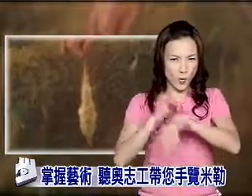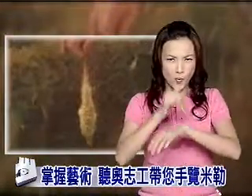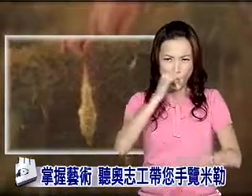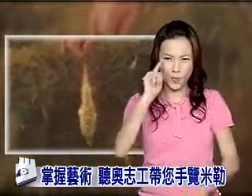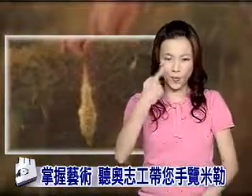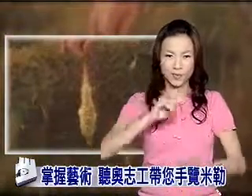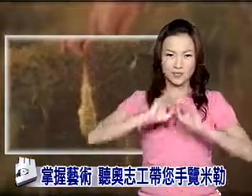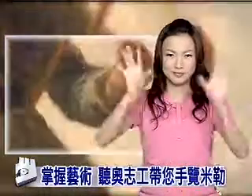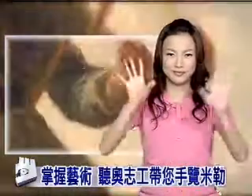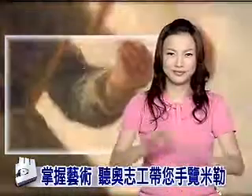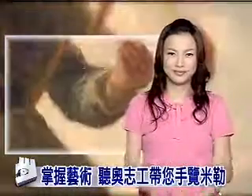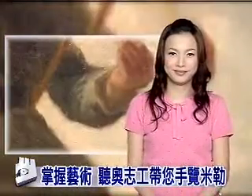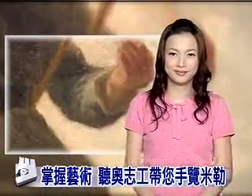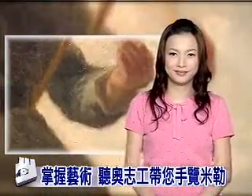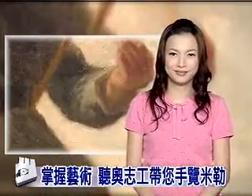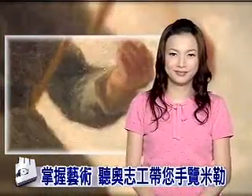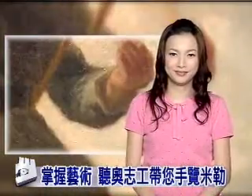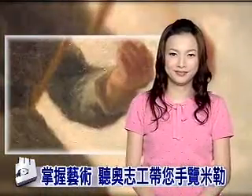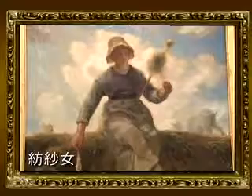的农村女孩呢？